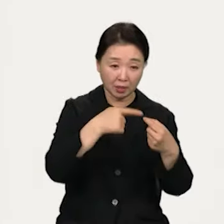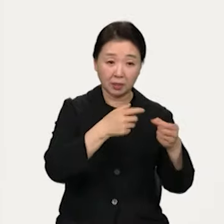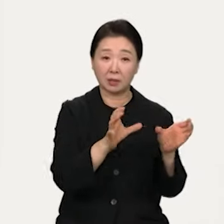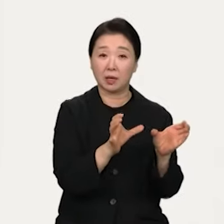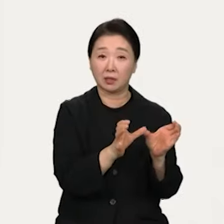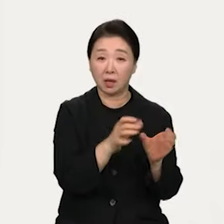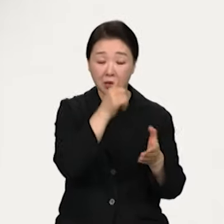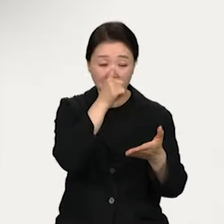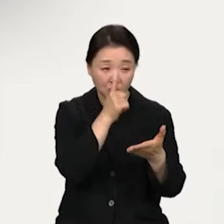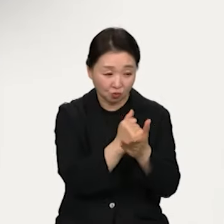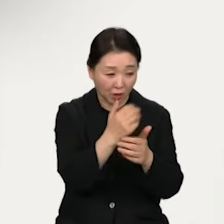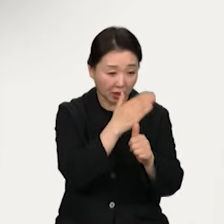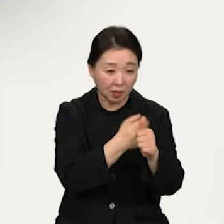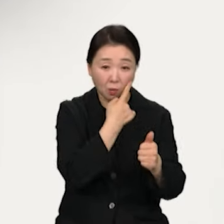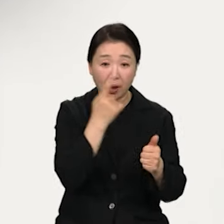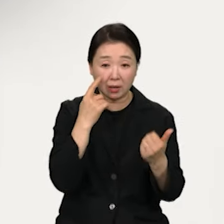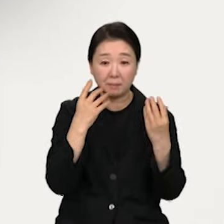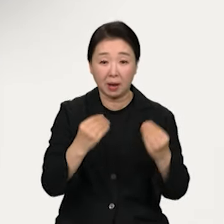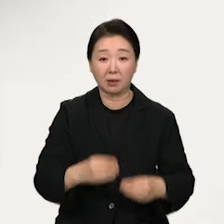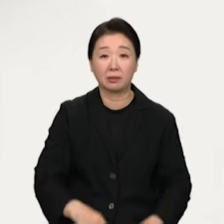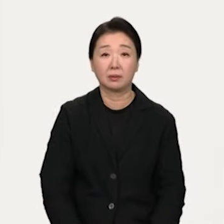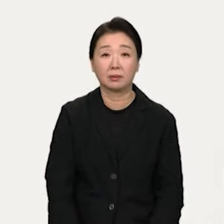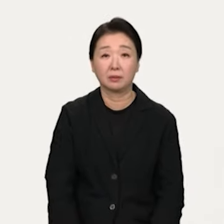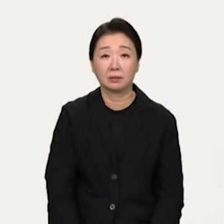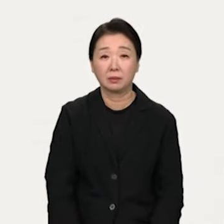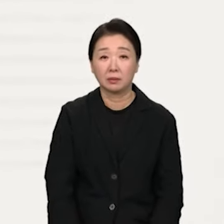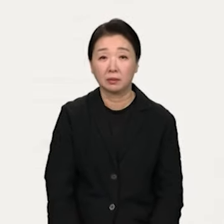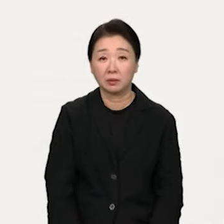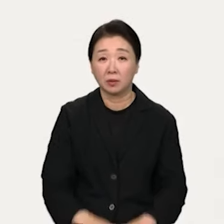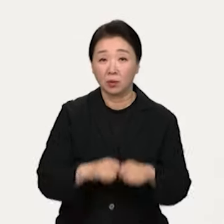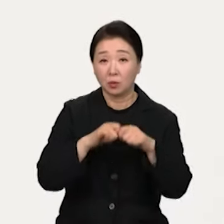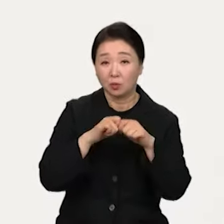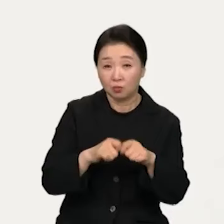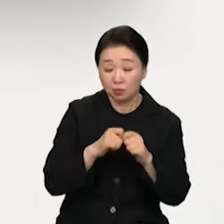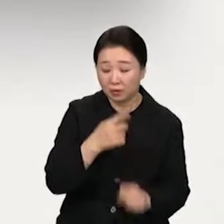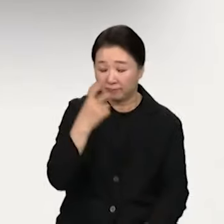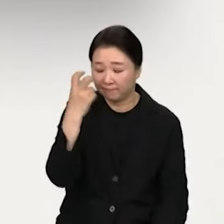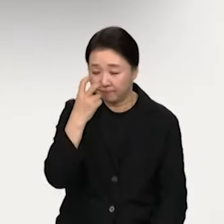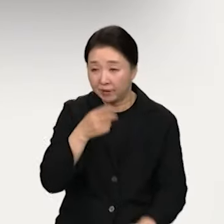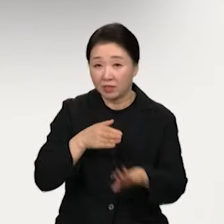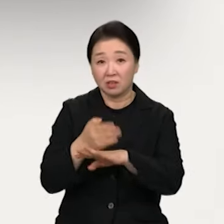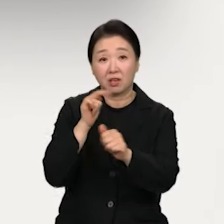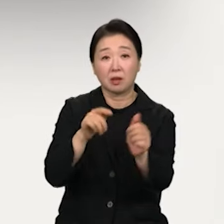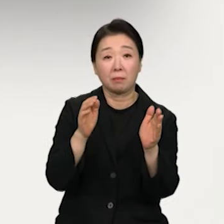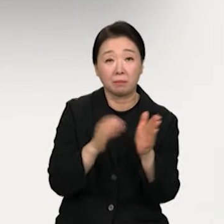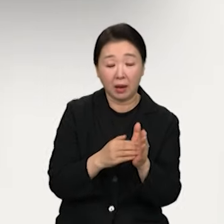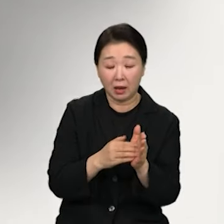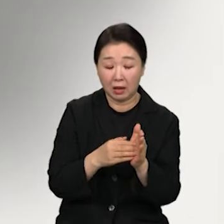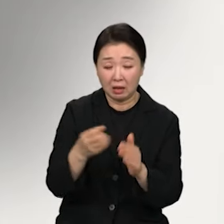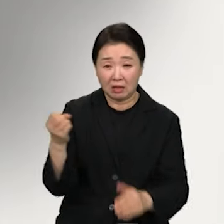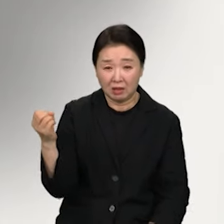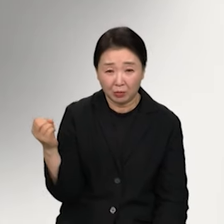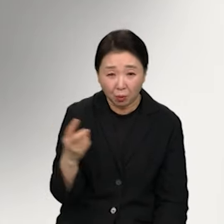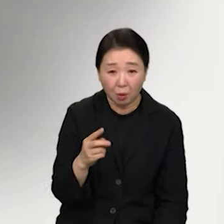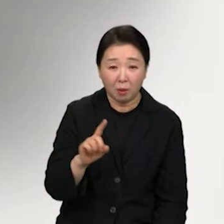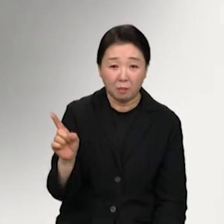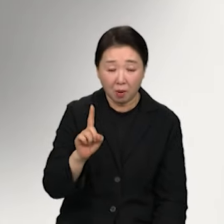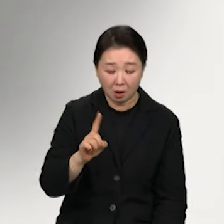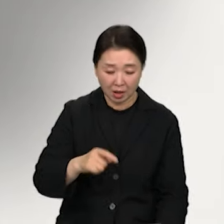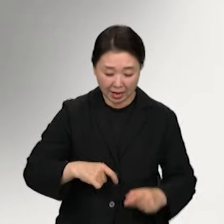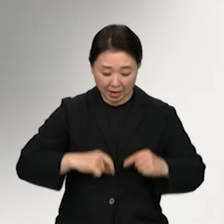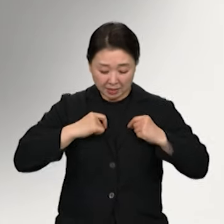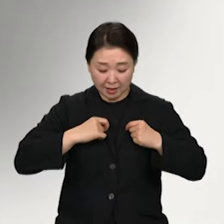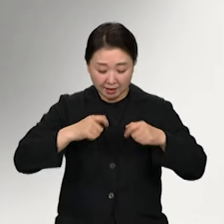1사단장의 범죄 정황이 확인된다고 적혀 있습니다. 구체적 수색 임무를 늦게 지시했고 가슴 장화를 신으라고 수색